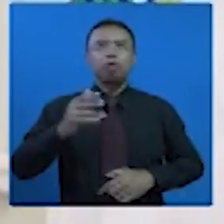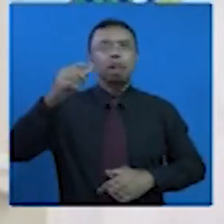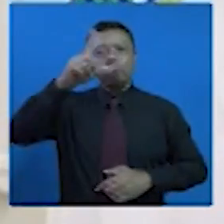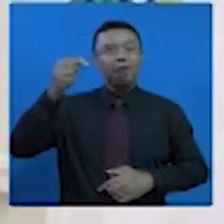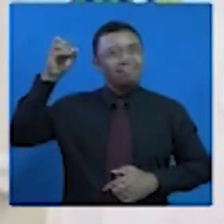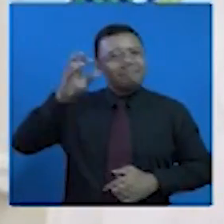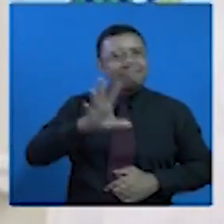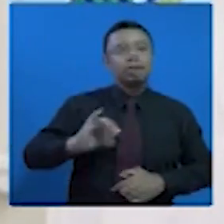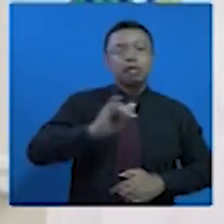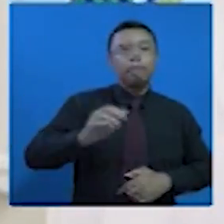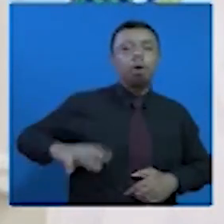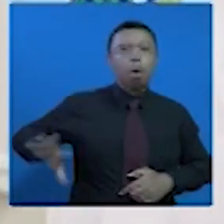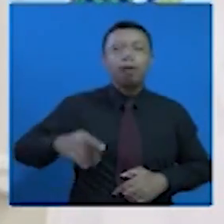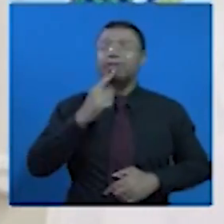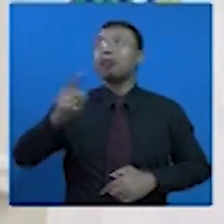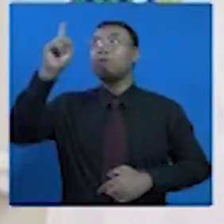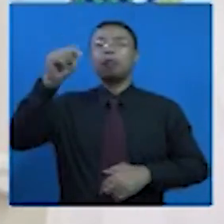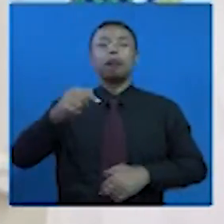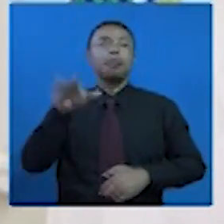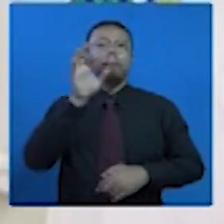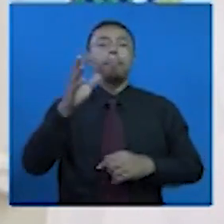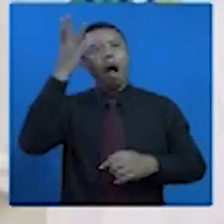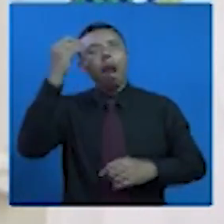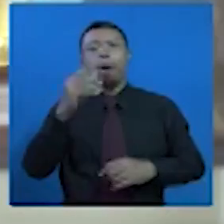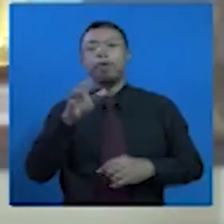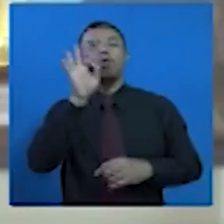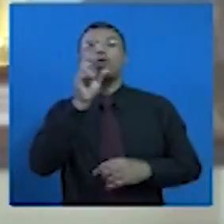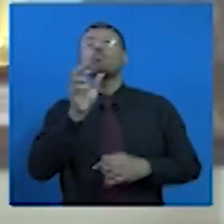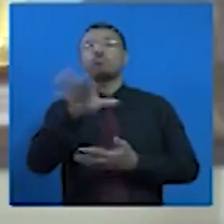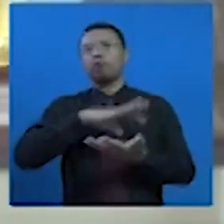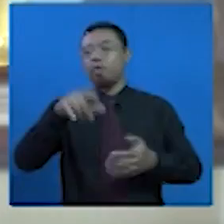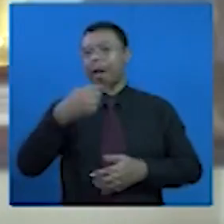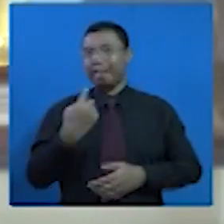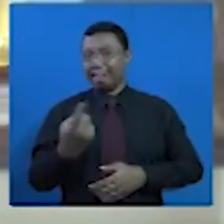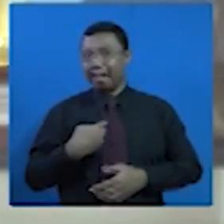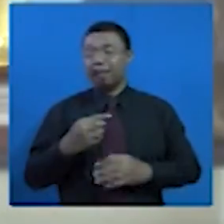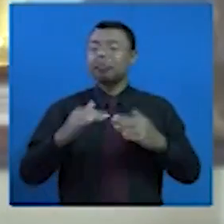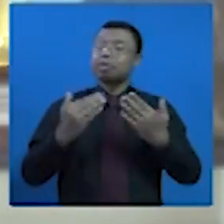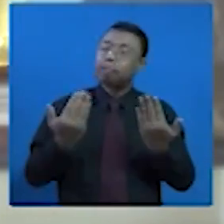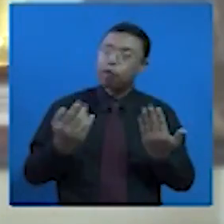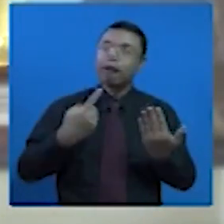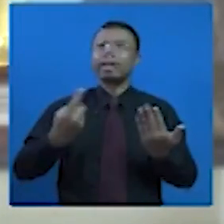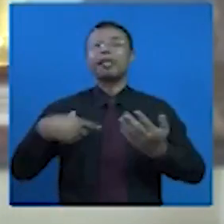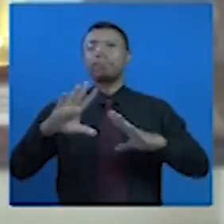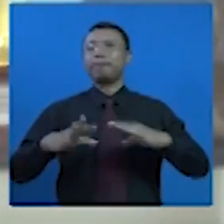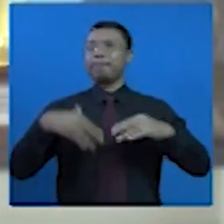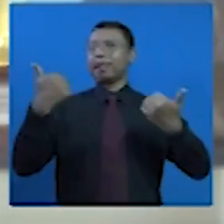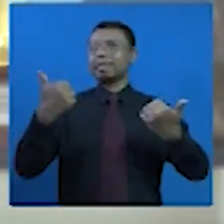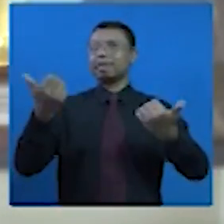dirumah bersama keluarga dan sekolah Nike menjadi pengalaman yang unik bagi semuanya semoga kita semua berhasil